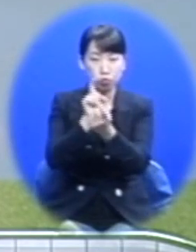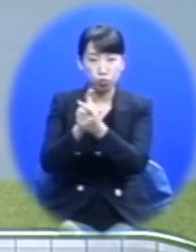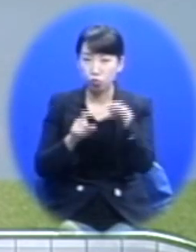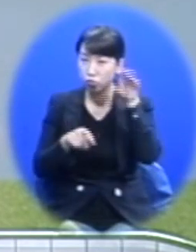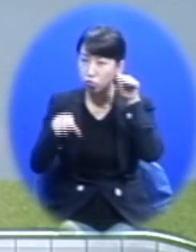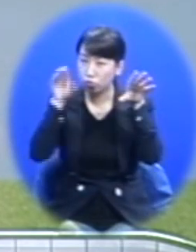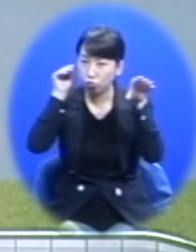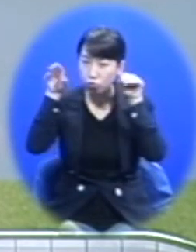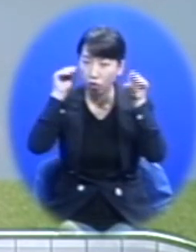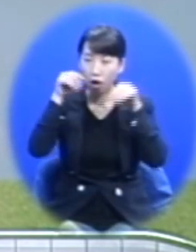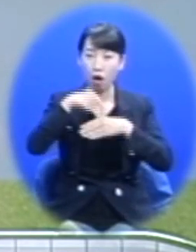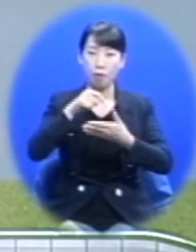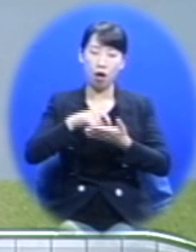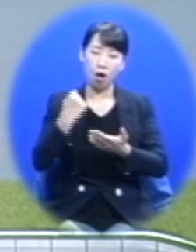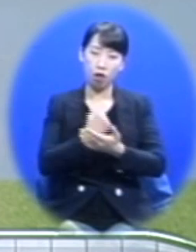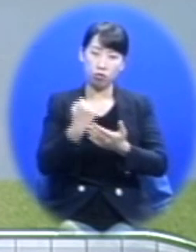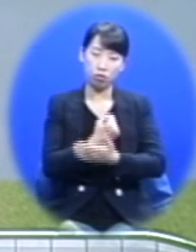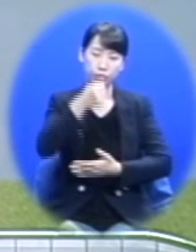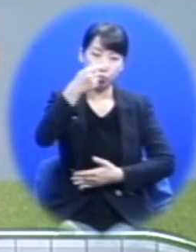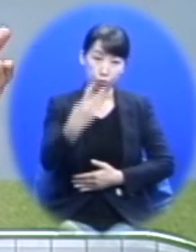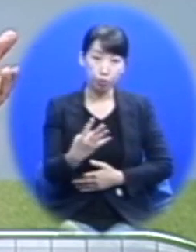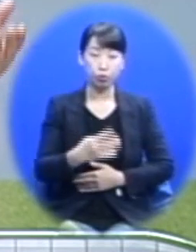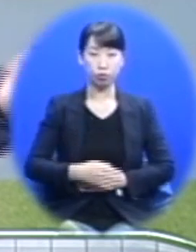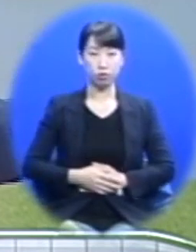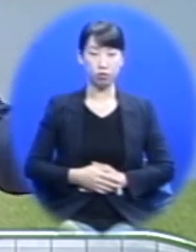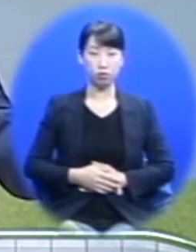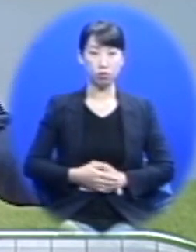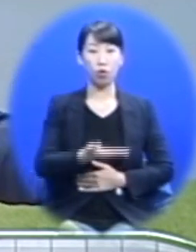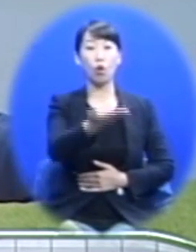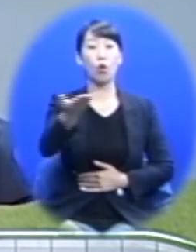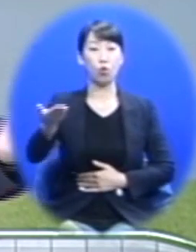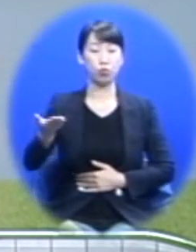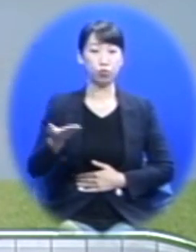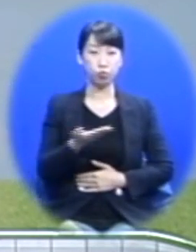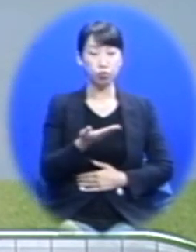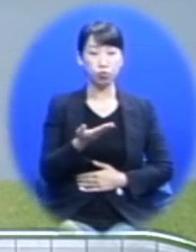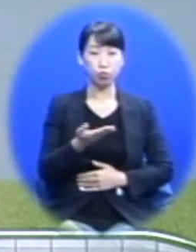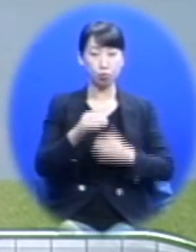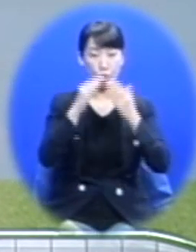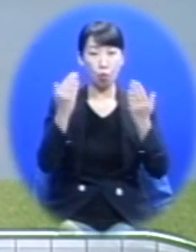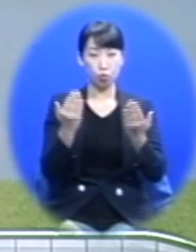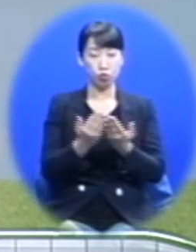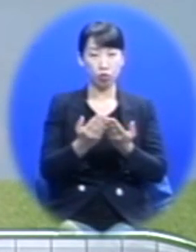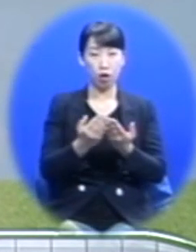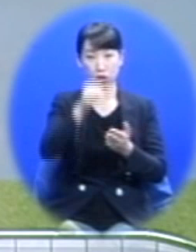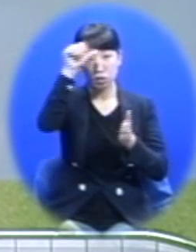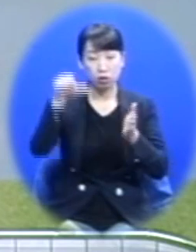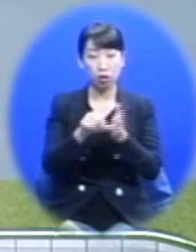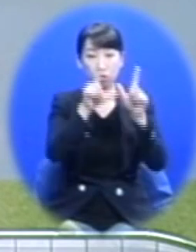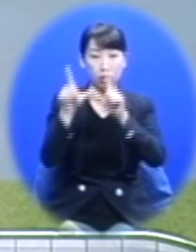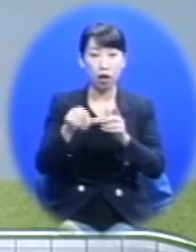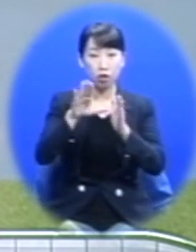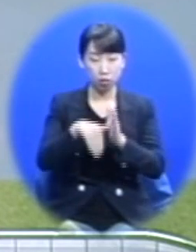때가 여러 번 있었습니다. 아마 여기 계신 여러분들 모두가 다 우리가 한 생애를 살아가는 동안에